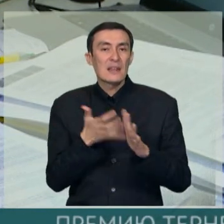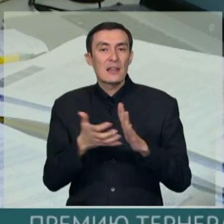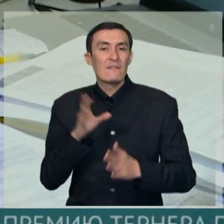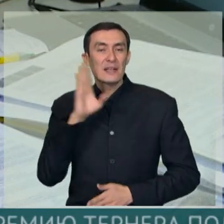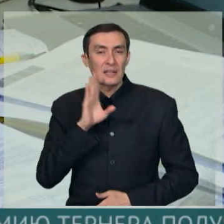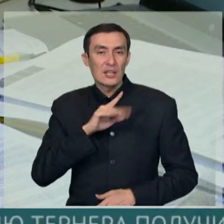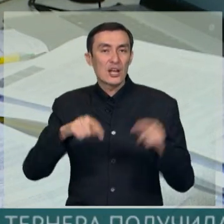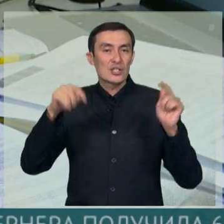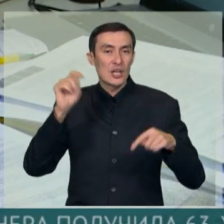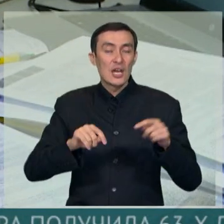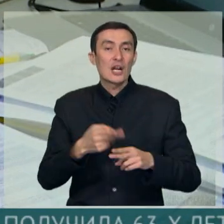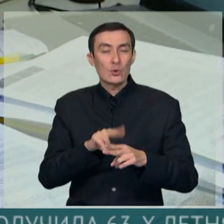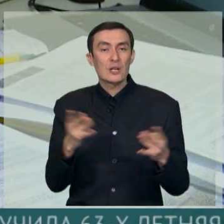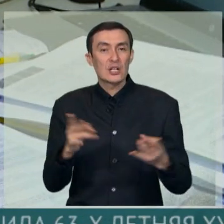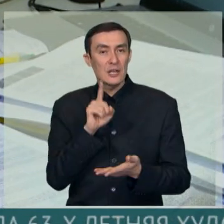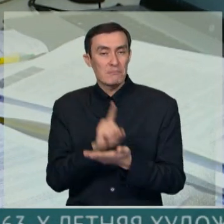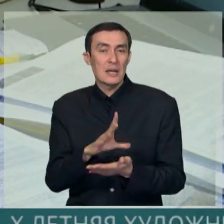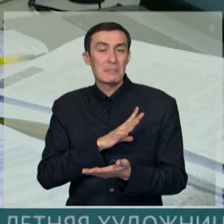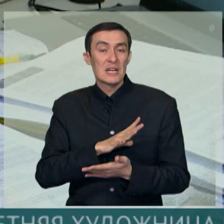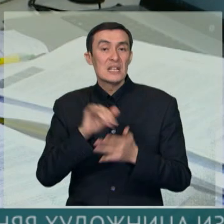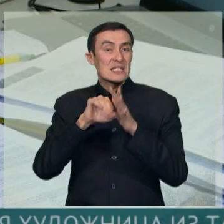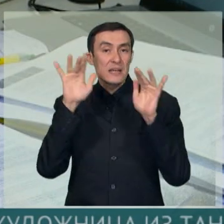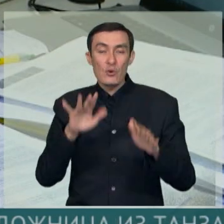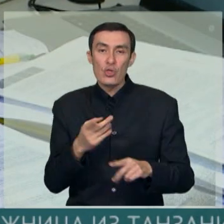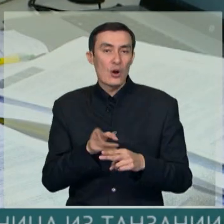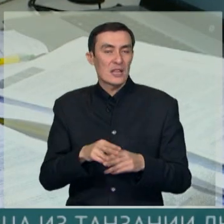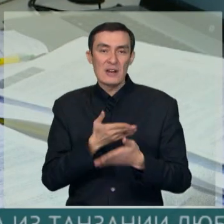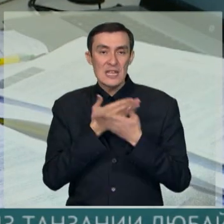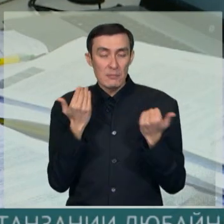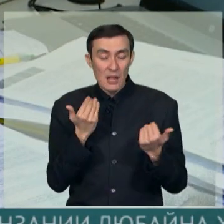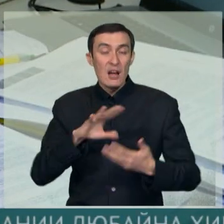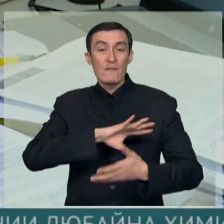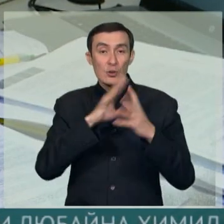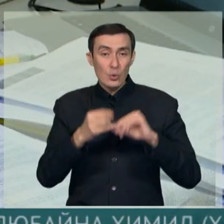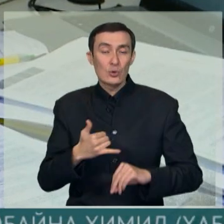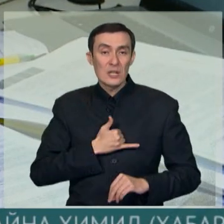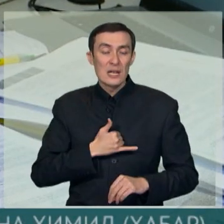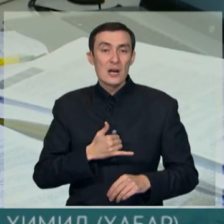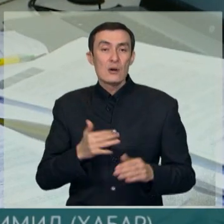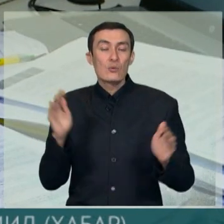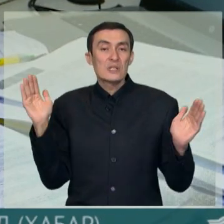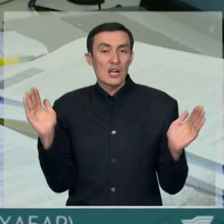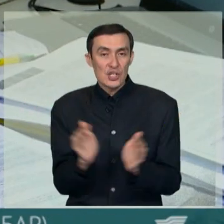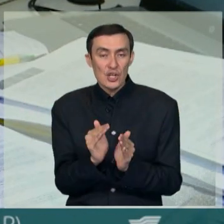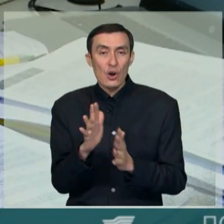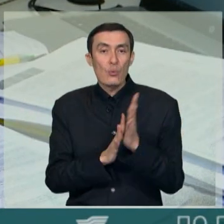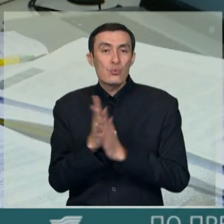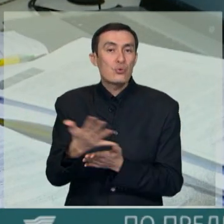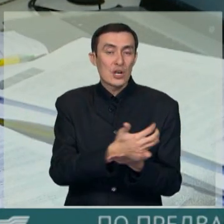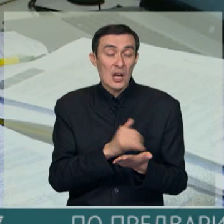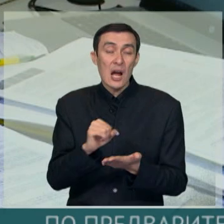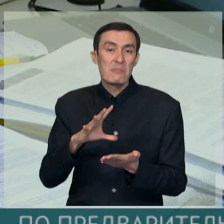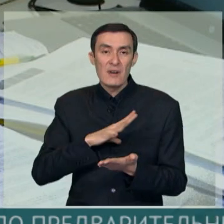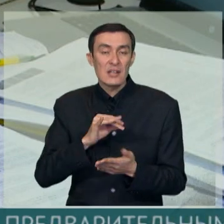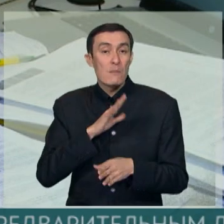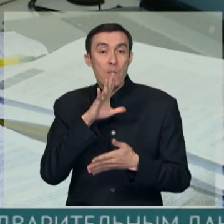запасов воды, которые должны были сформироваться зимой, но не сформировались. В итоге мы получили значительное сокращение урожая, а в некоторых